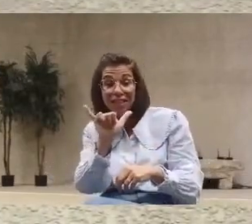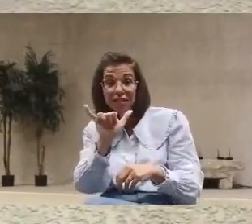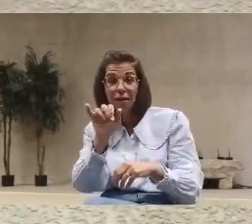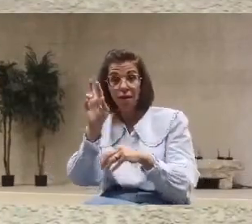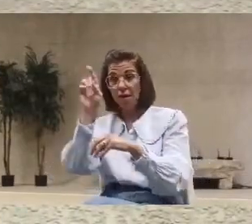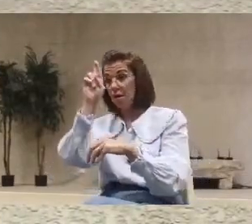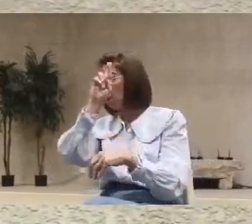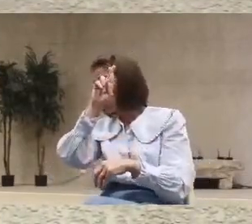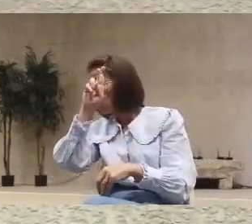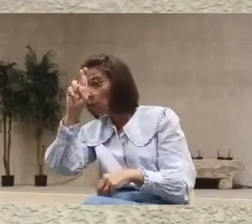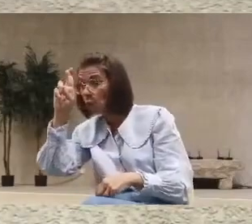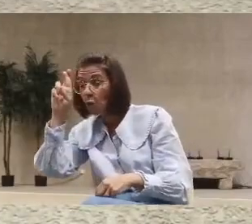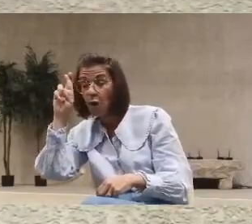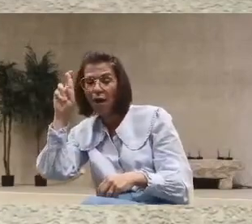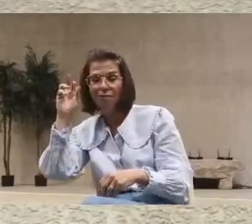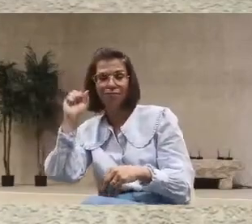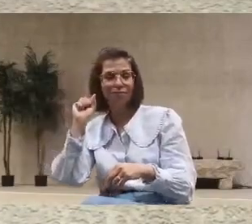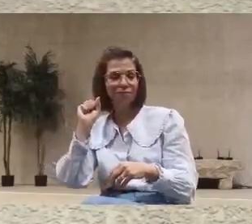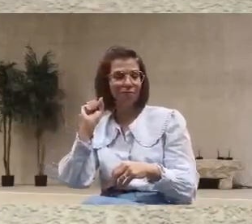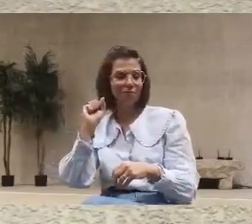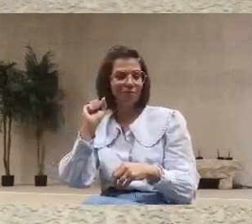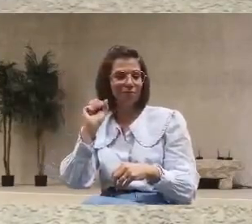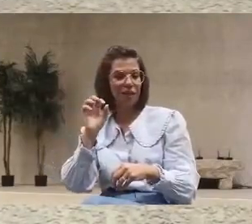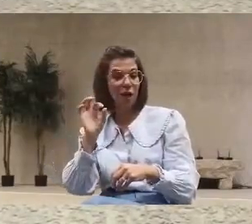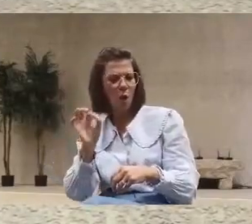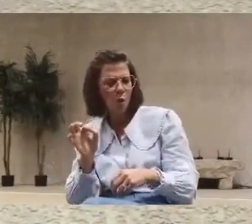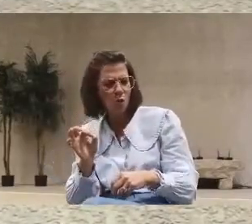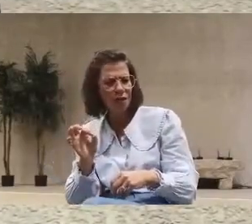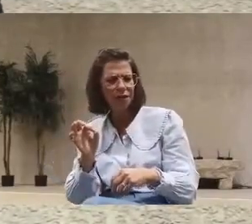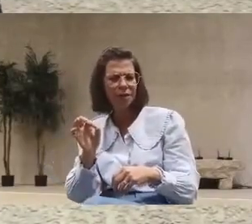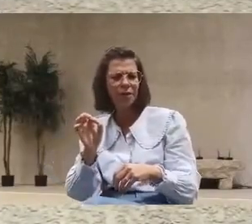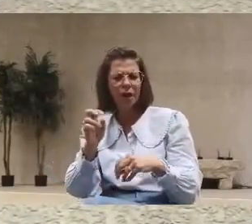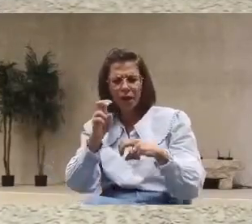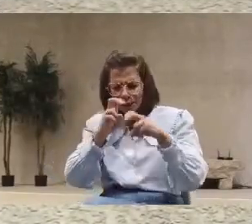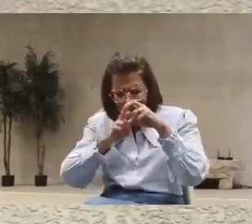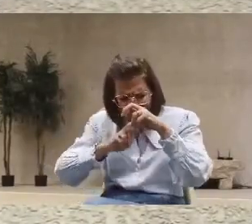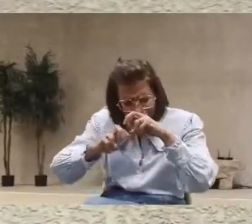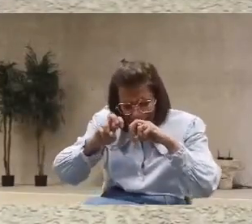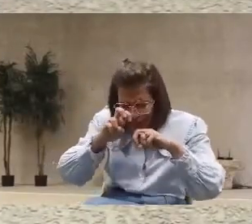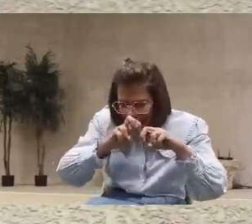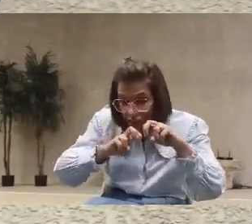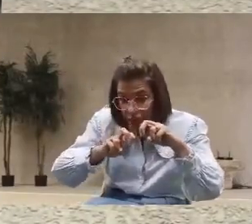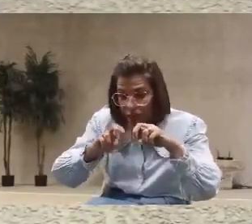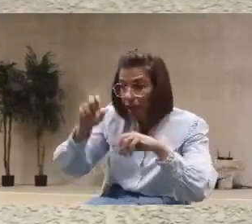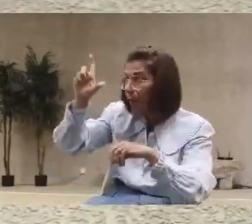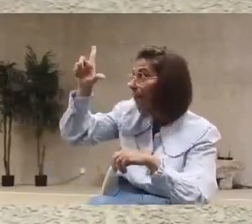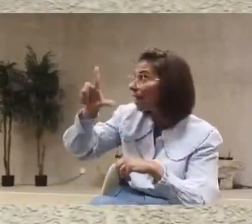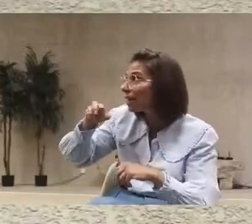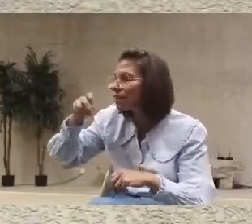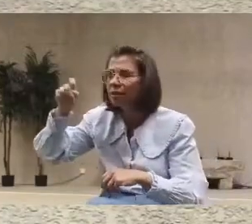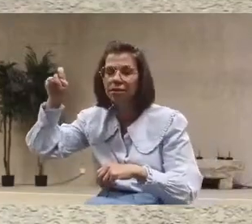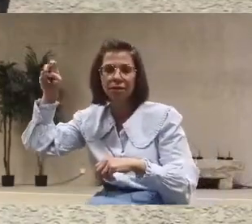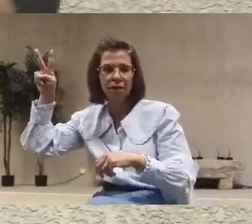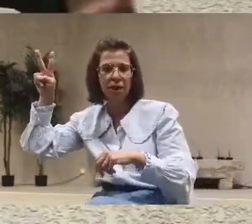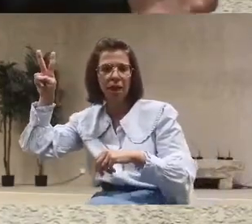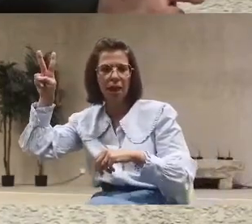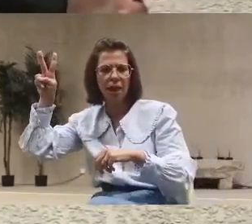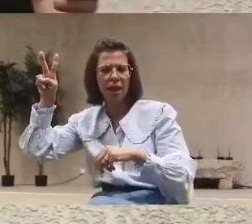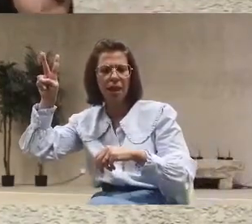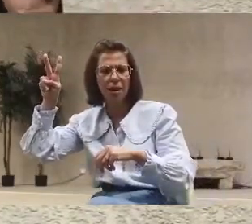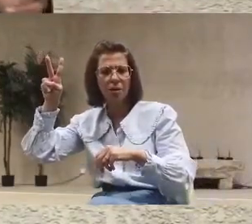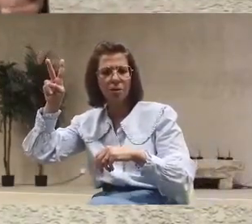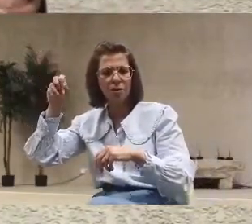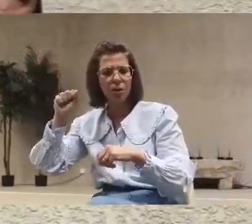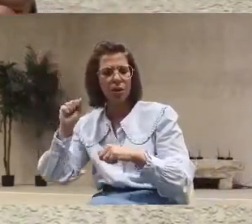chercher sa volonté, chercher sa présence, chercher sa direction qu'il nous